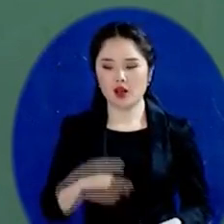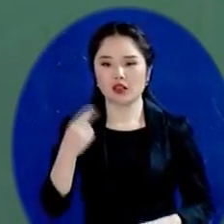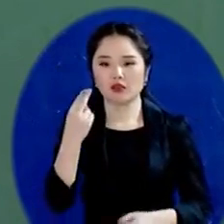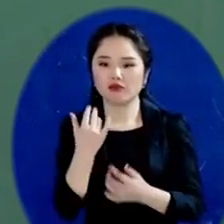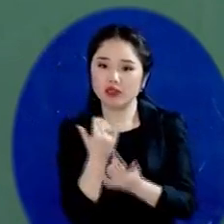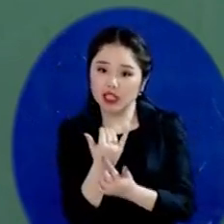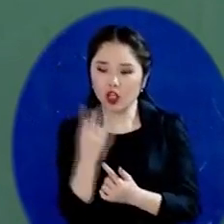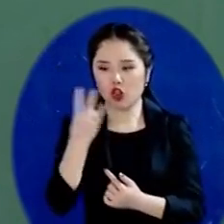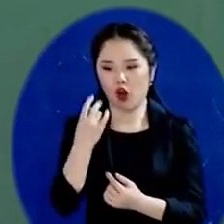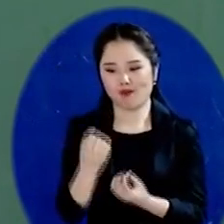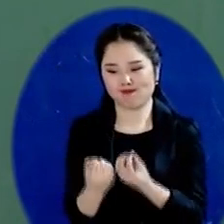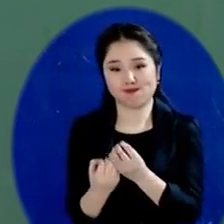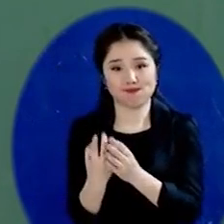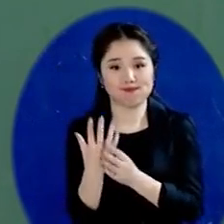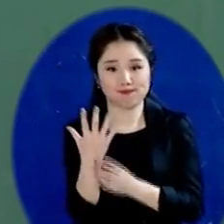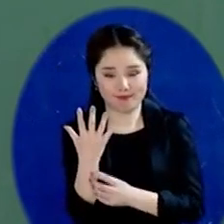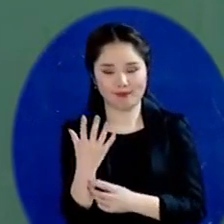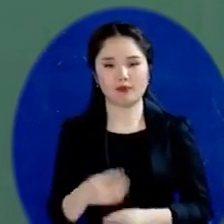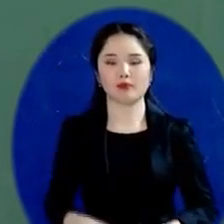цэцэг ногоо дэлгэрч